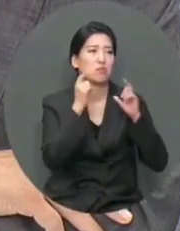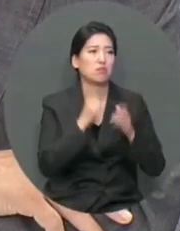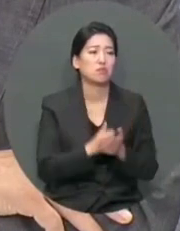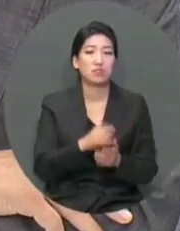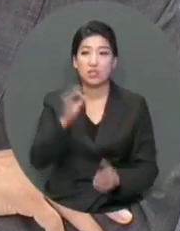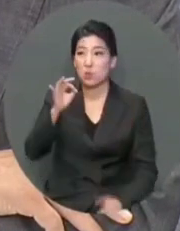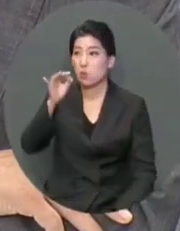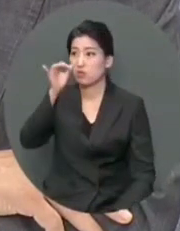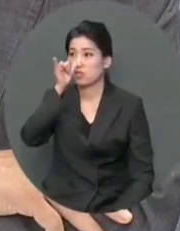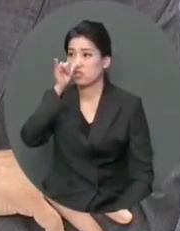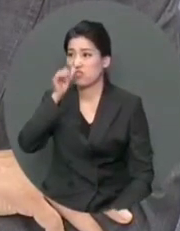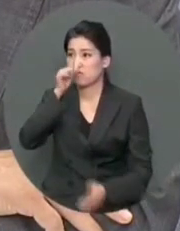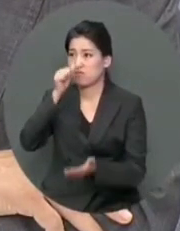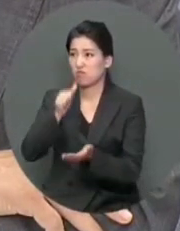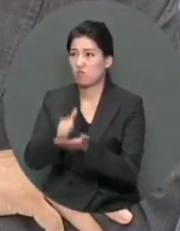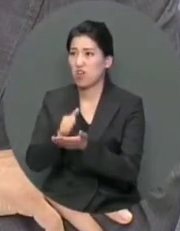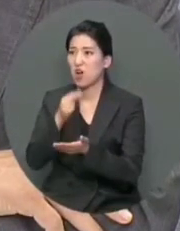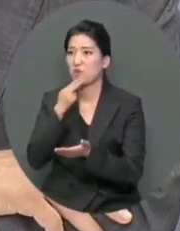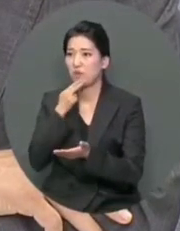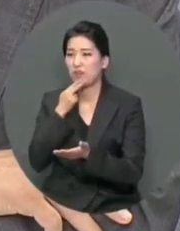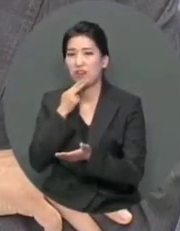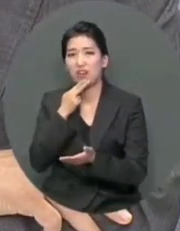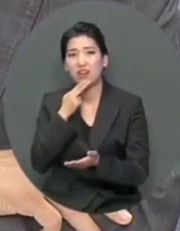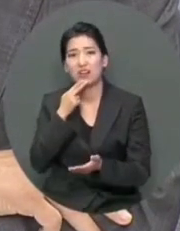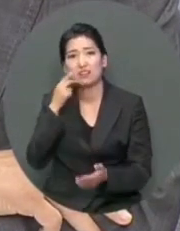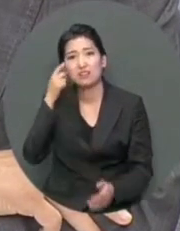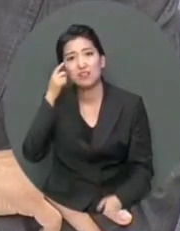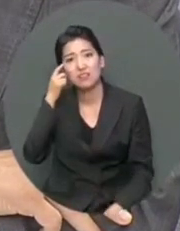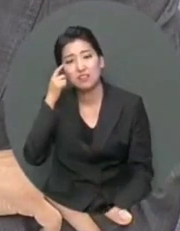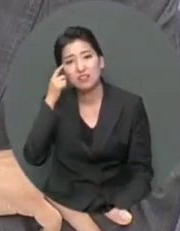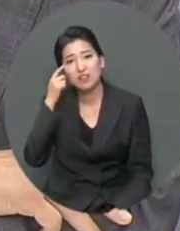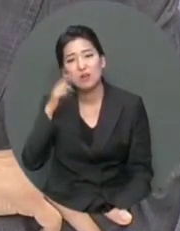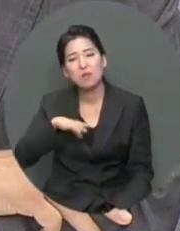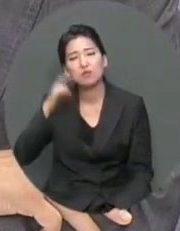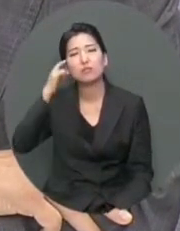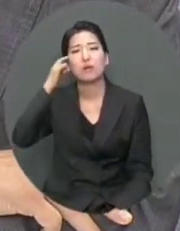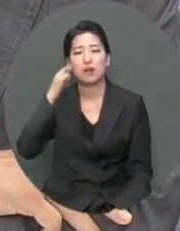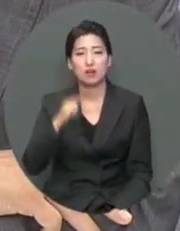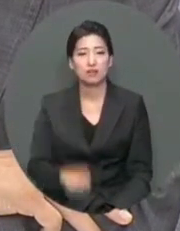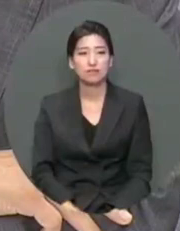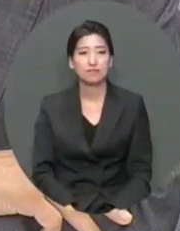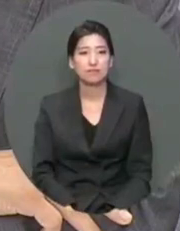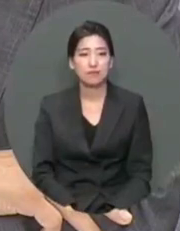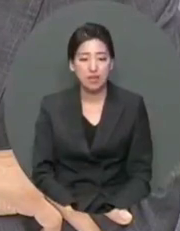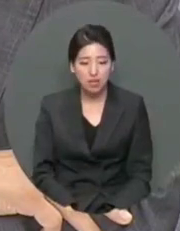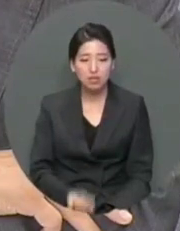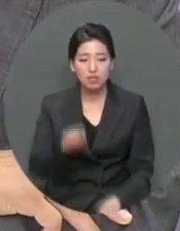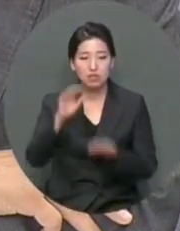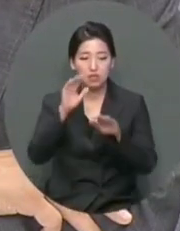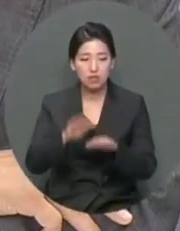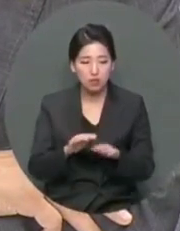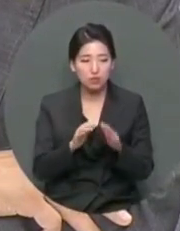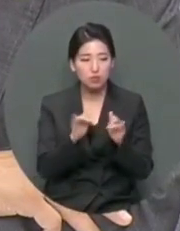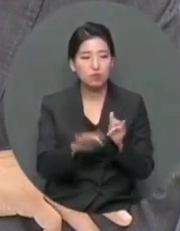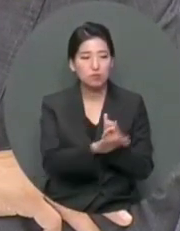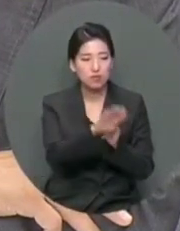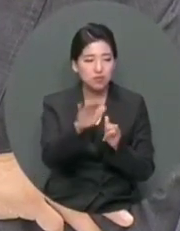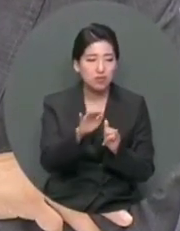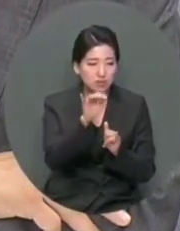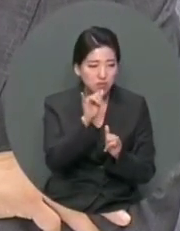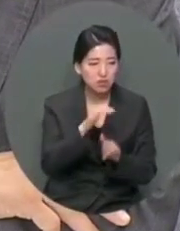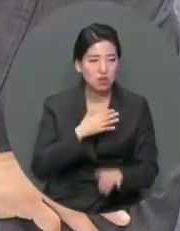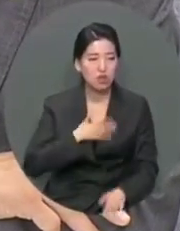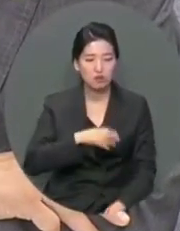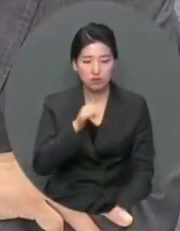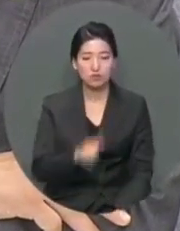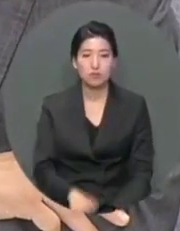동의하십니까? 예, 뭐 국민들 인식 속에 그렇게 그런 인식이 있다고 저도 알고 있습니다. 그리고 또 하나 더